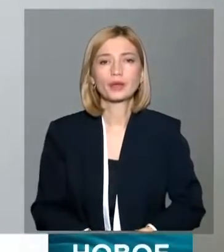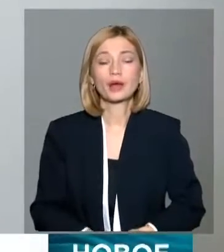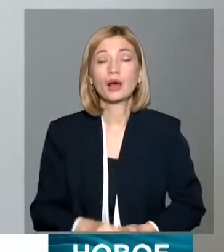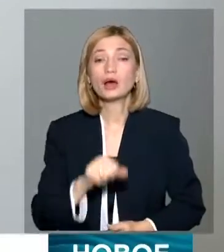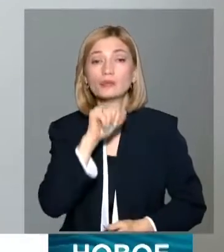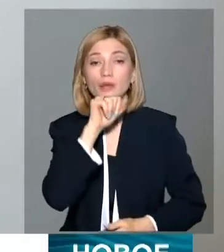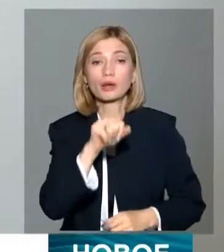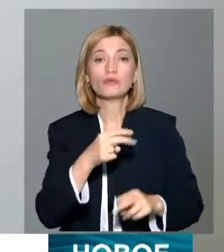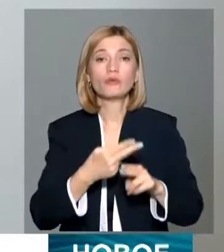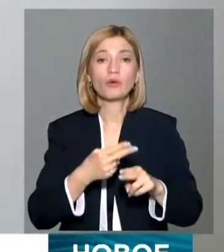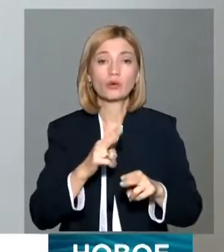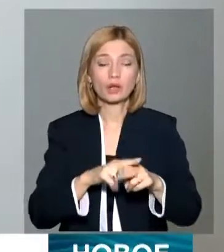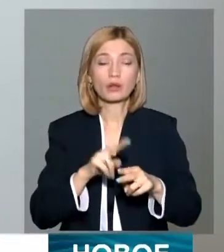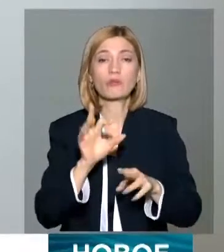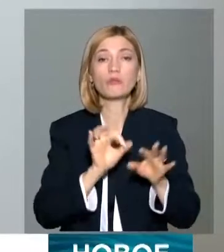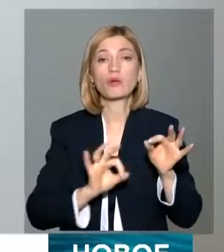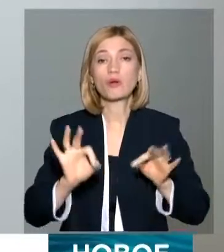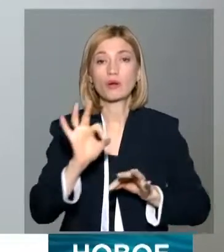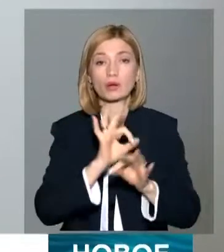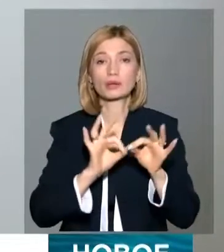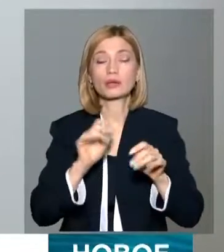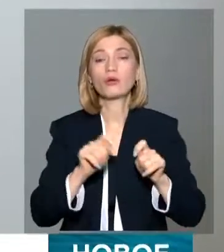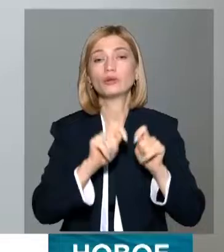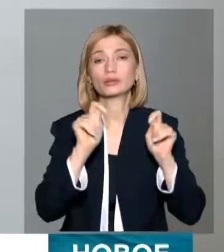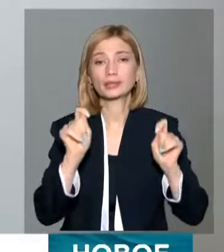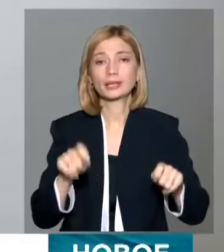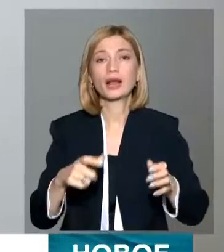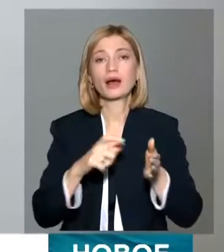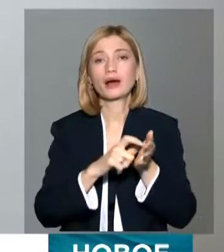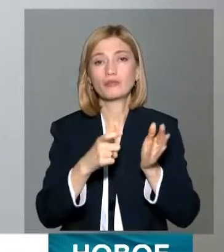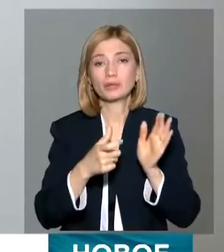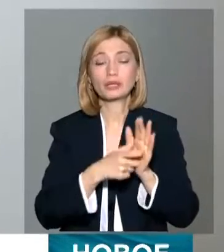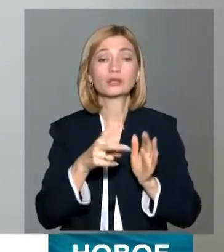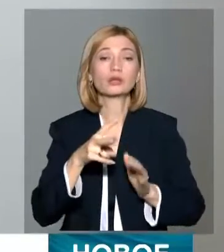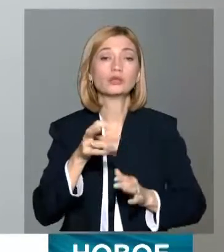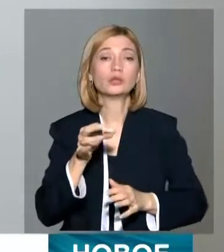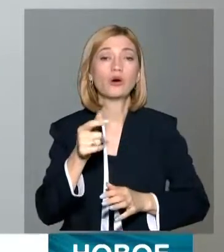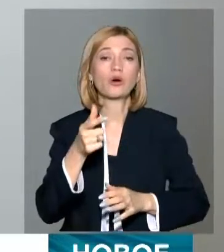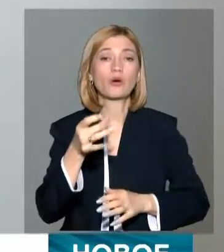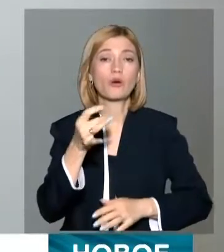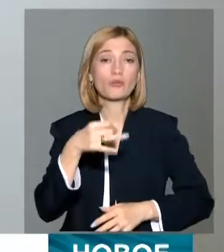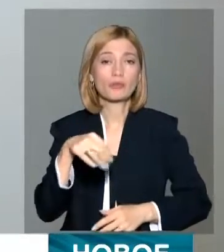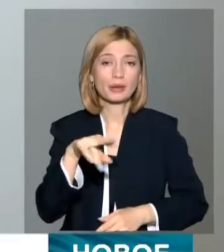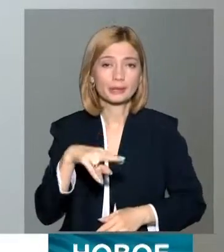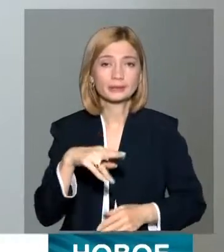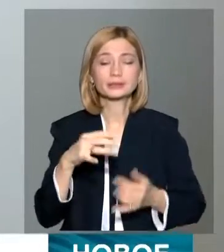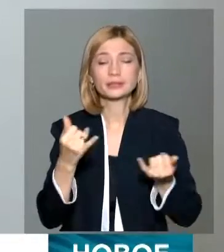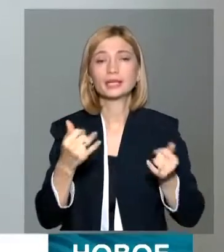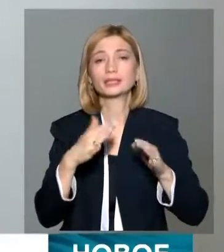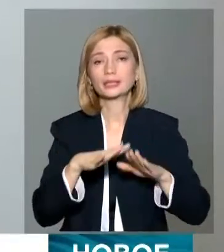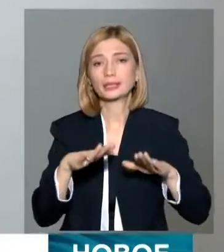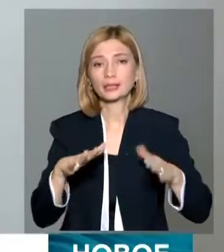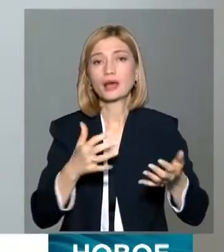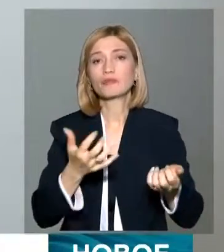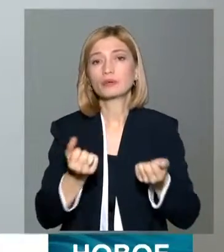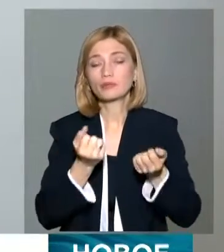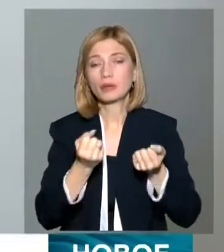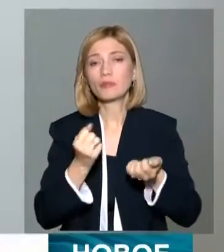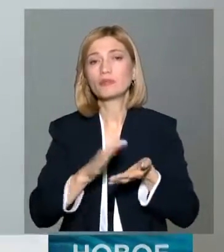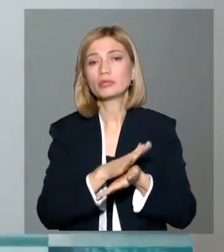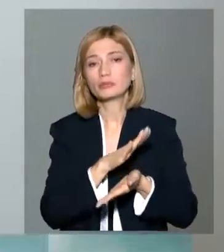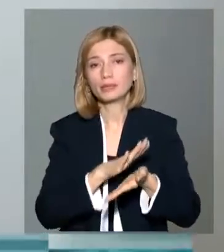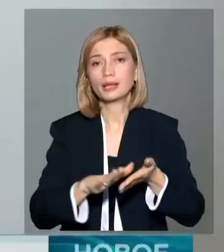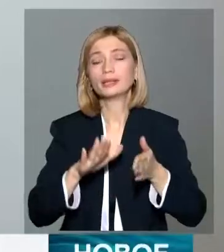Благодаря проекту «Jazz Project» я открыла кабинет логопеда. В настоящее время набираю детей. Раз в неделю бесплатно принимаю ребят